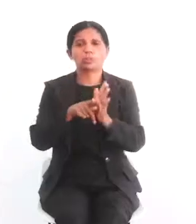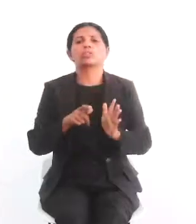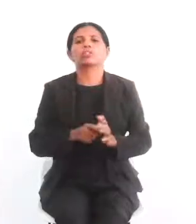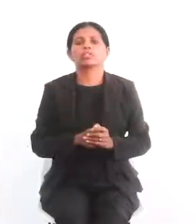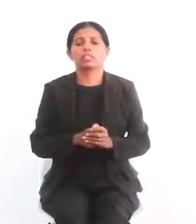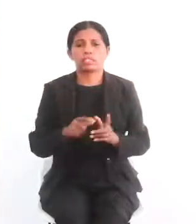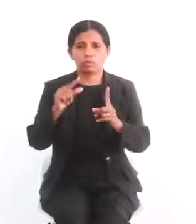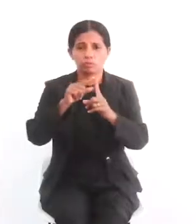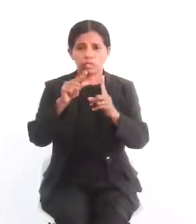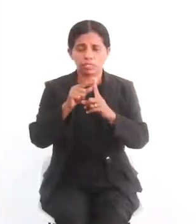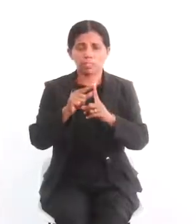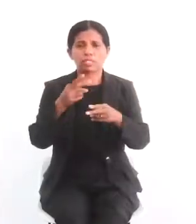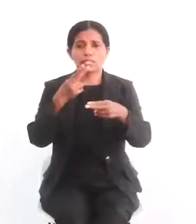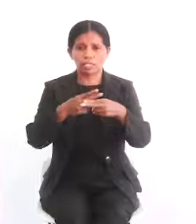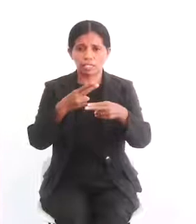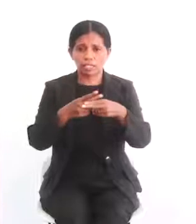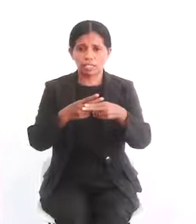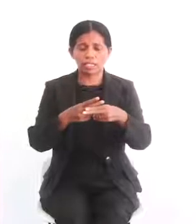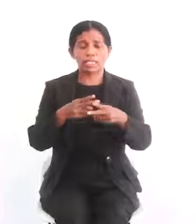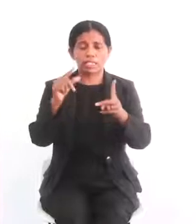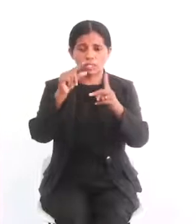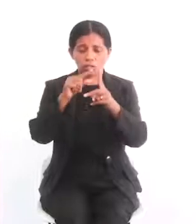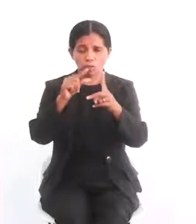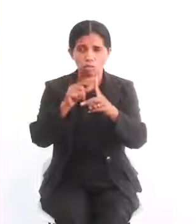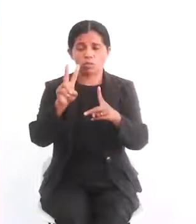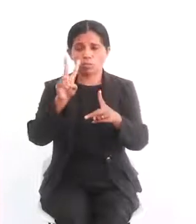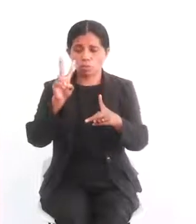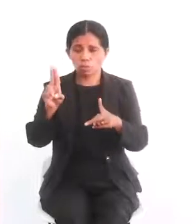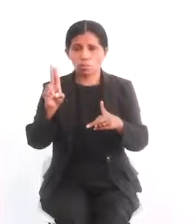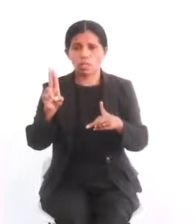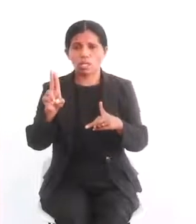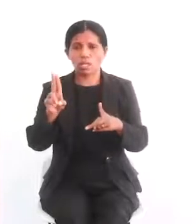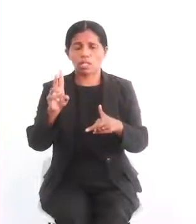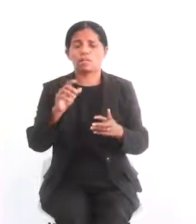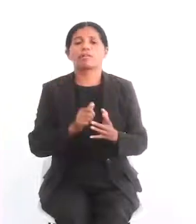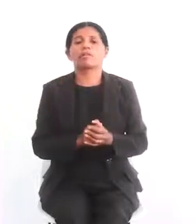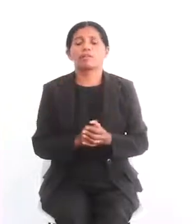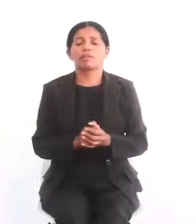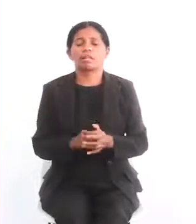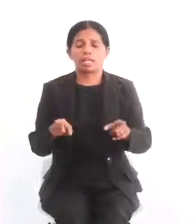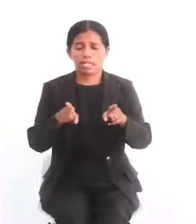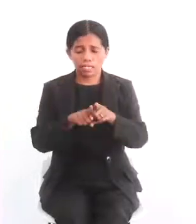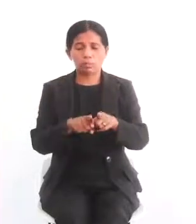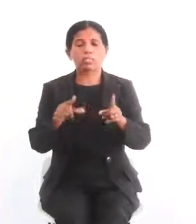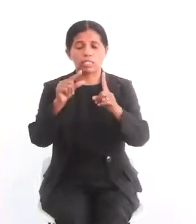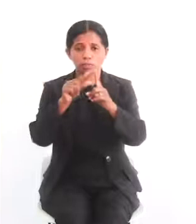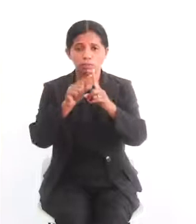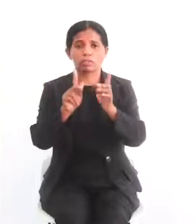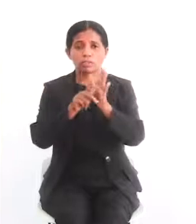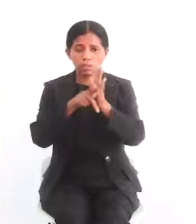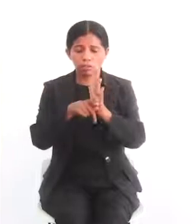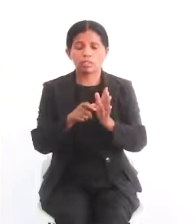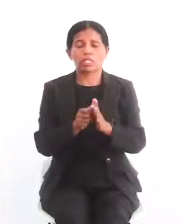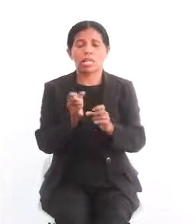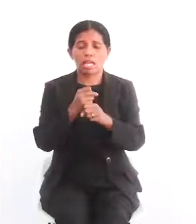sirane hanaran le fuan dobradu. Le fuan dobradu sira hanesang ho le fuan kompostu mosh. Halo husi